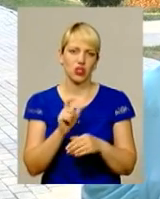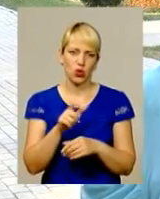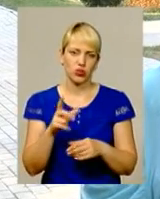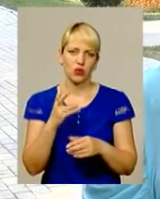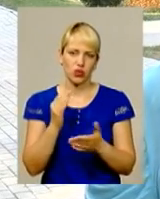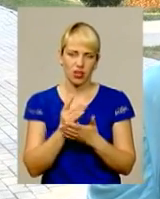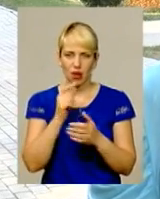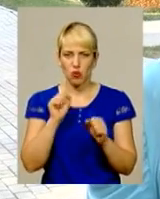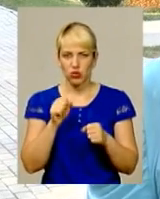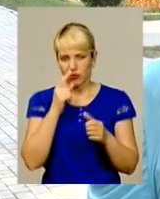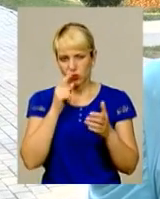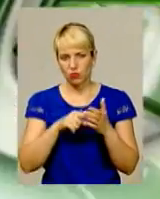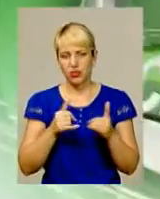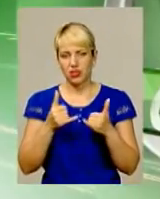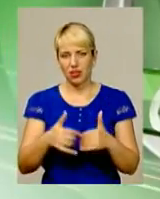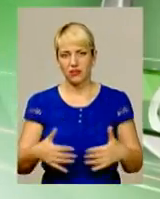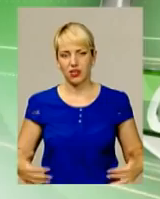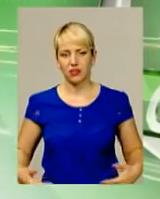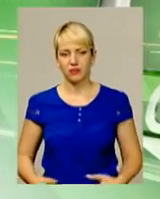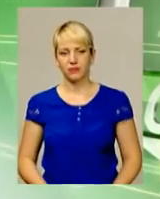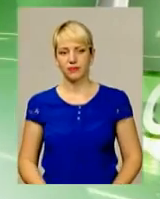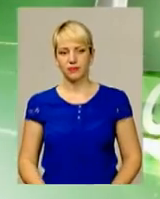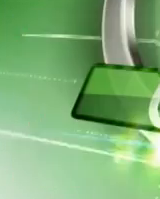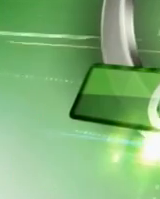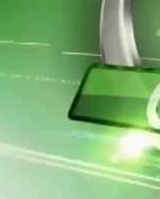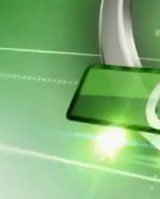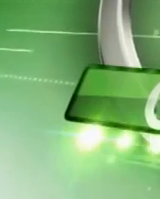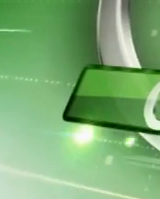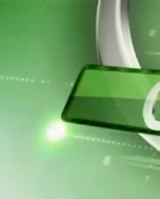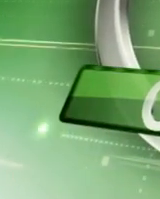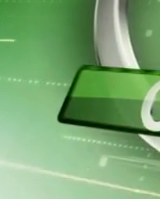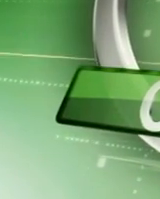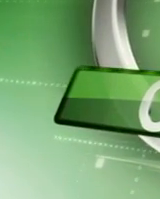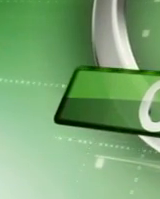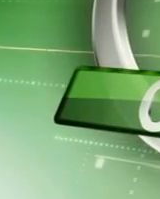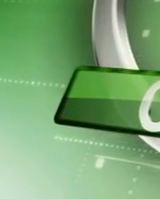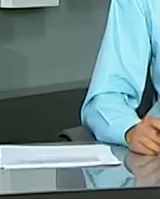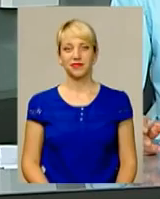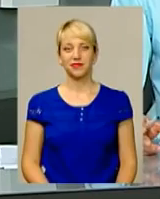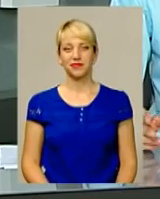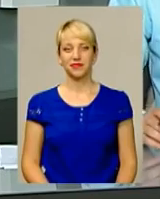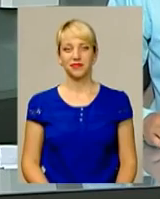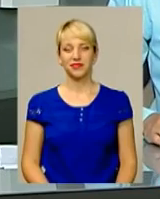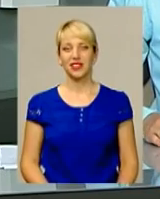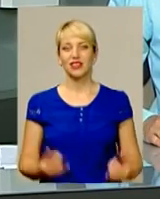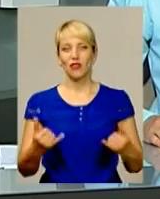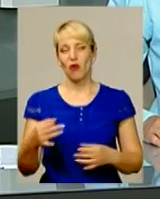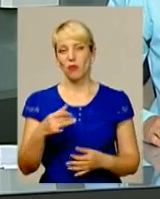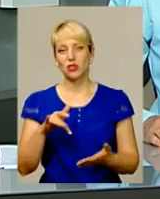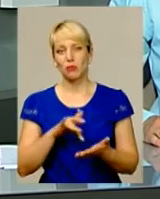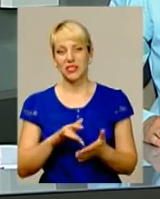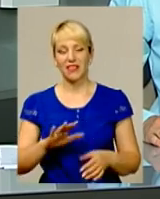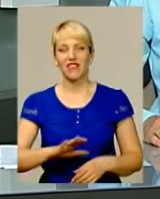можливість доступу для тварин. – Сьогодні в обласному